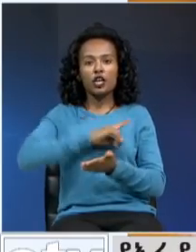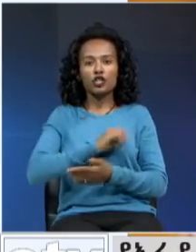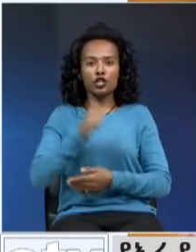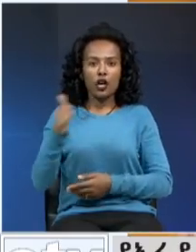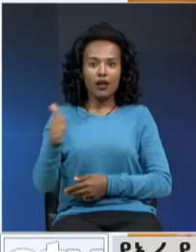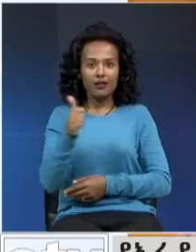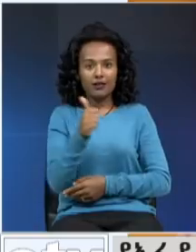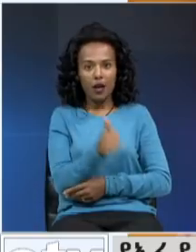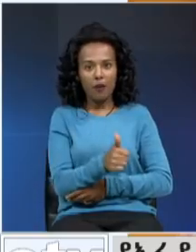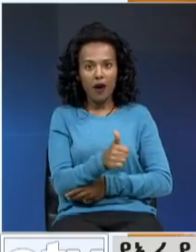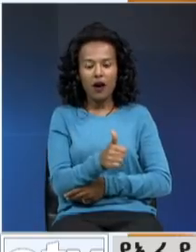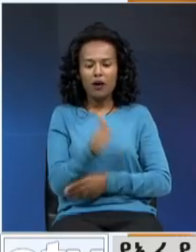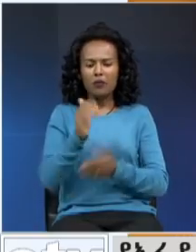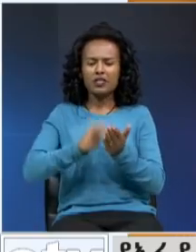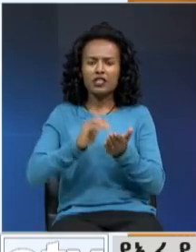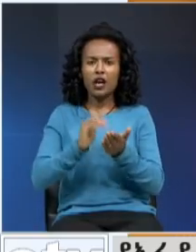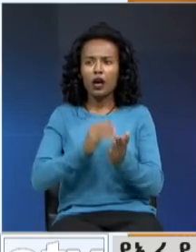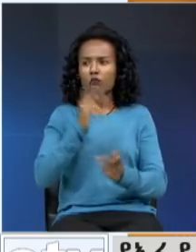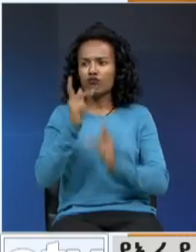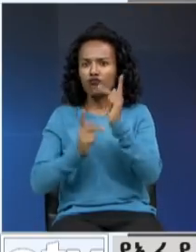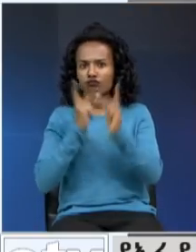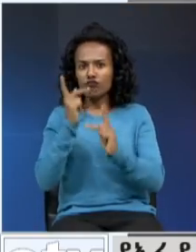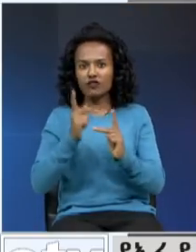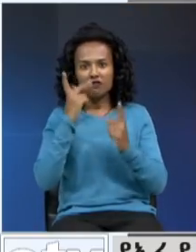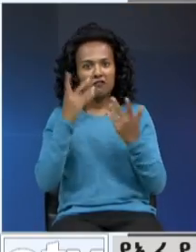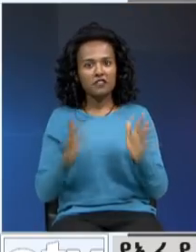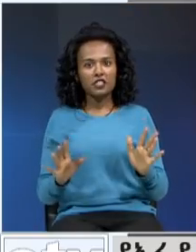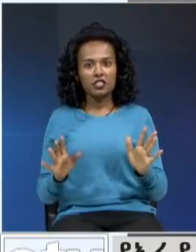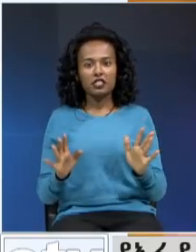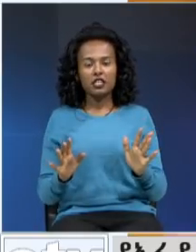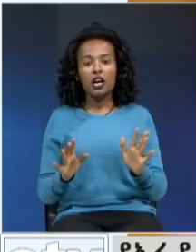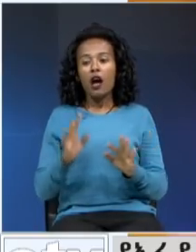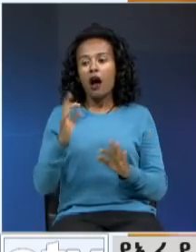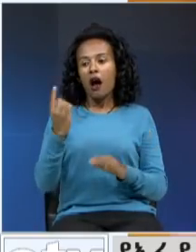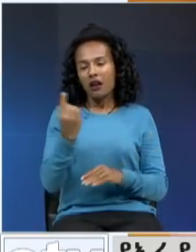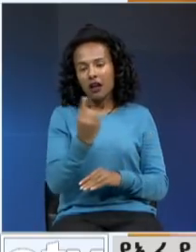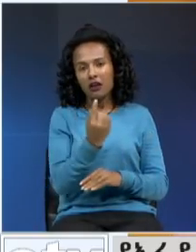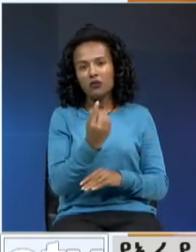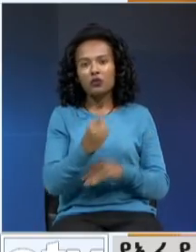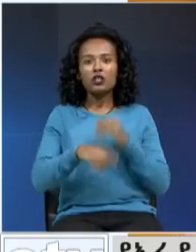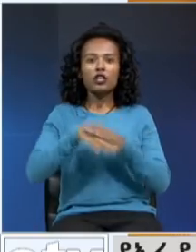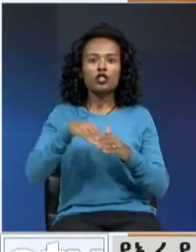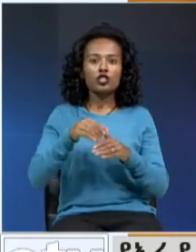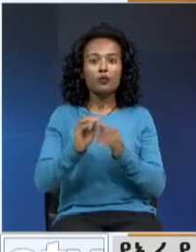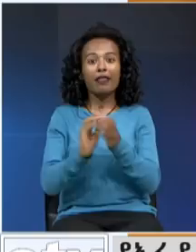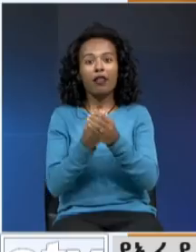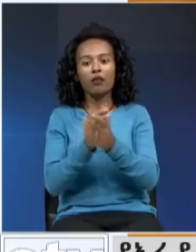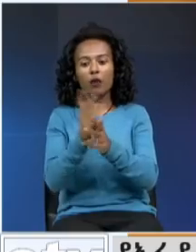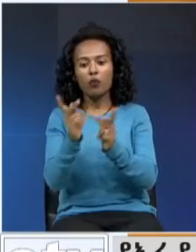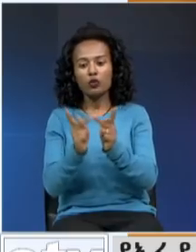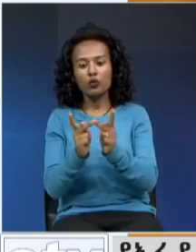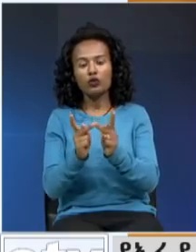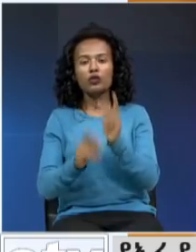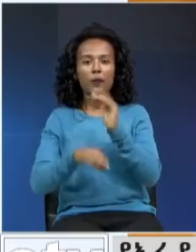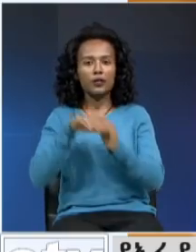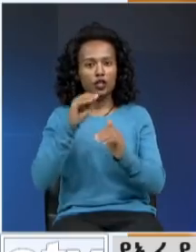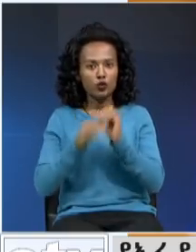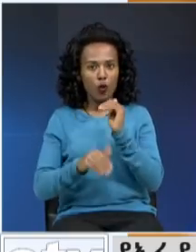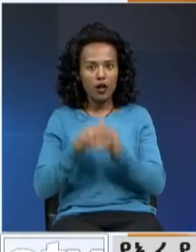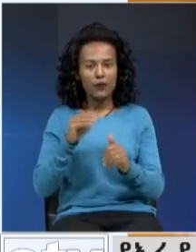አበባ በተደጋጋሚ በመዛወር ተመልክቻለሁ። አንዳንድ የእጅ መታጠቢያ ቦታዎች ተመቻችቷል።